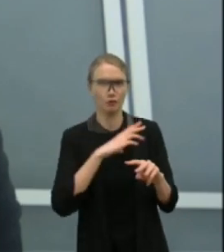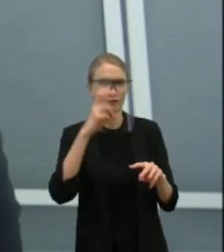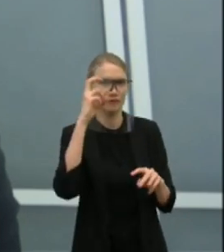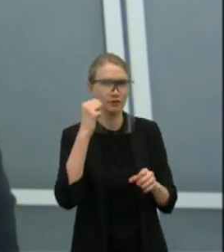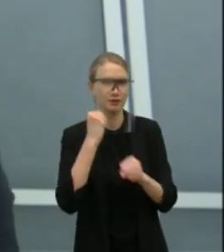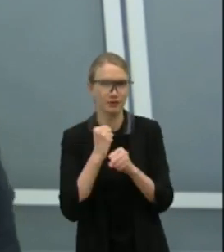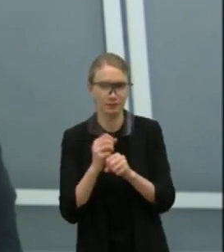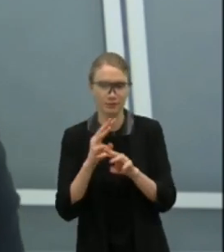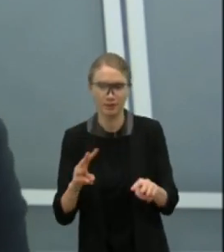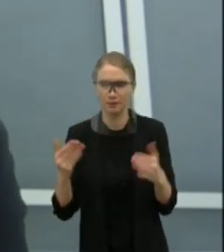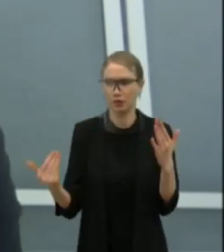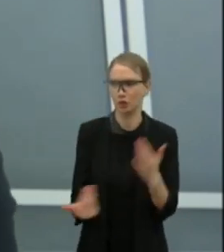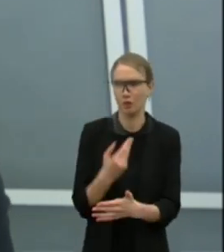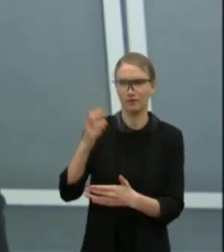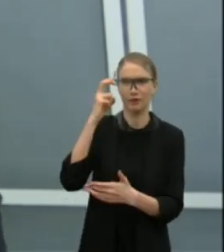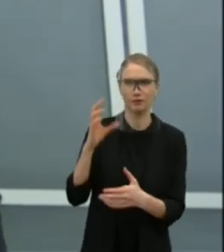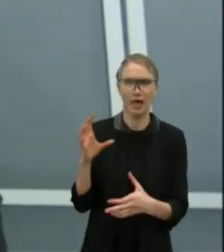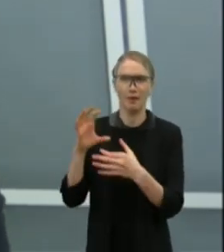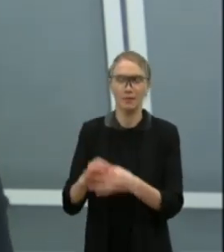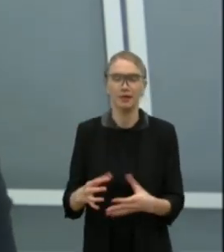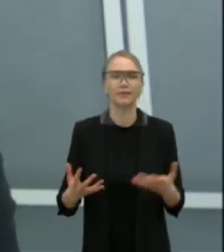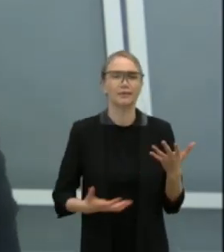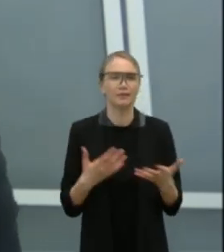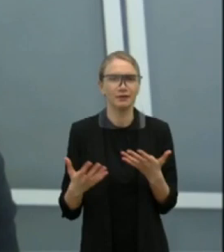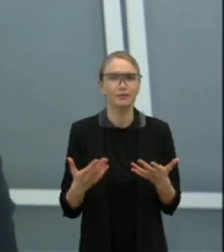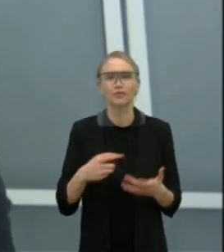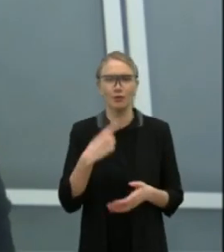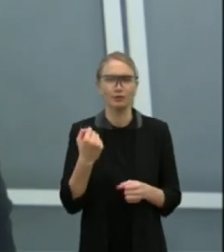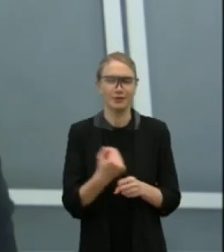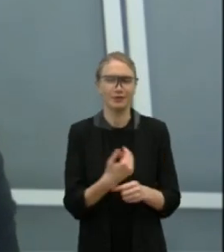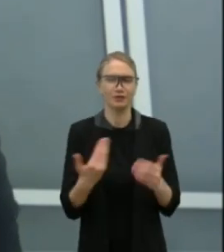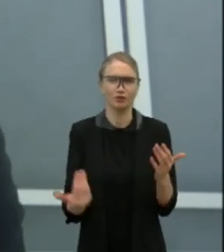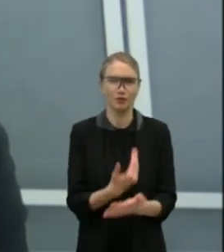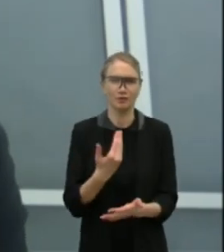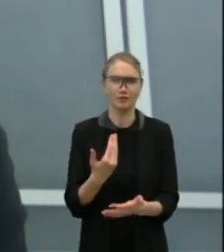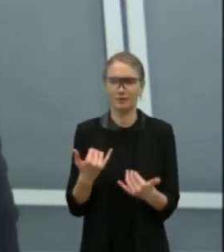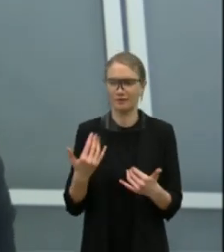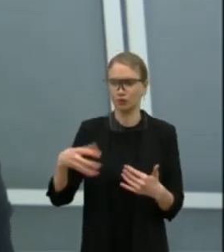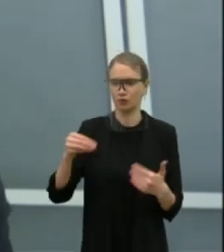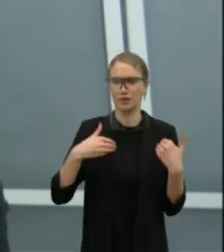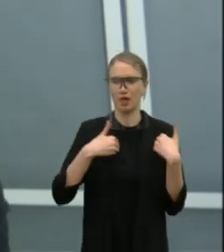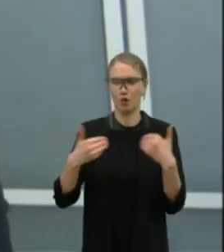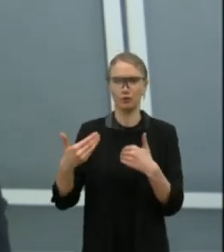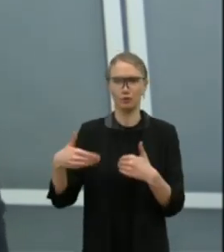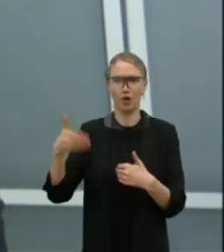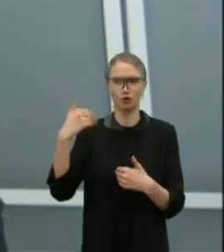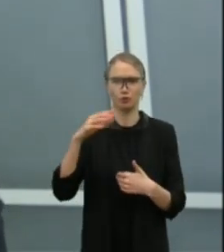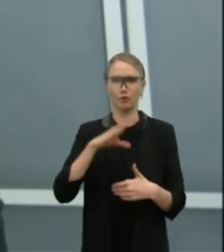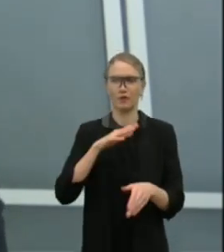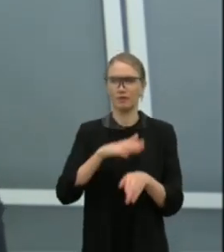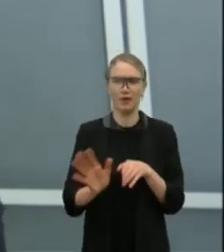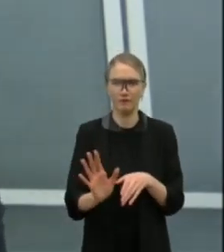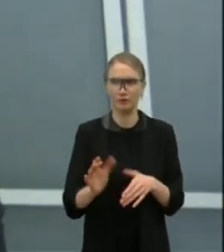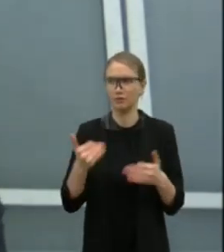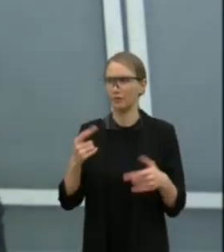ir ministerija, tiek dabar esančiai, vėlgi dabartinė ministerija ir vyriausybė negali visų mūsų rekomendacijų, kurios galbūt net neįvykdytos